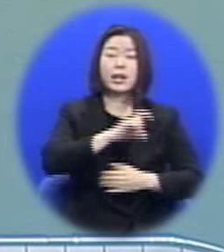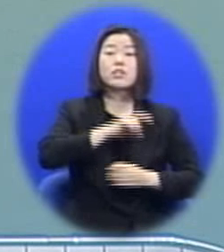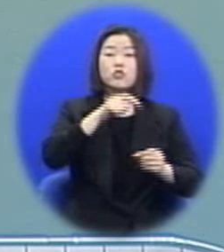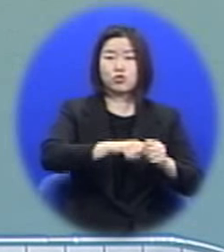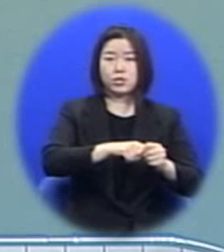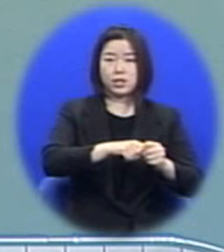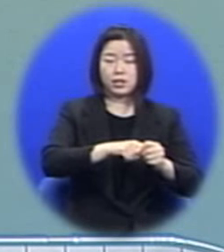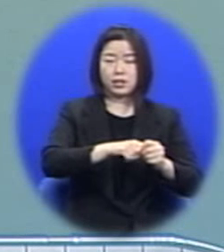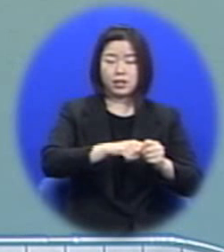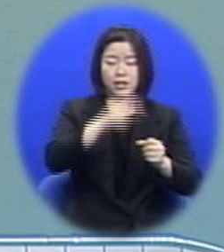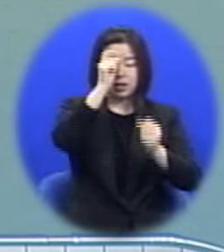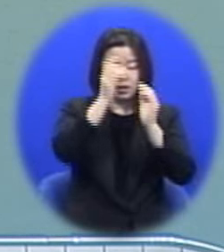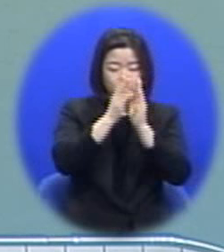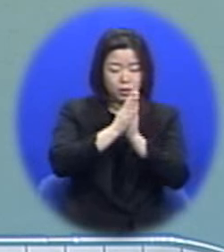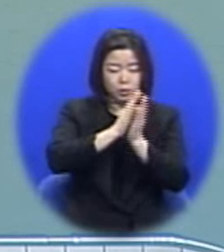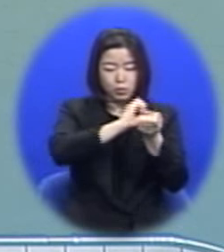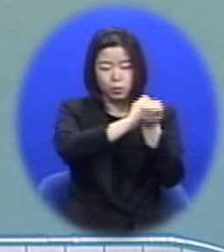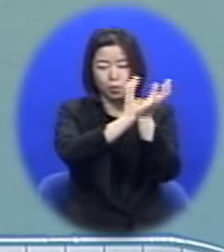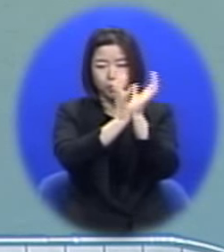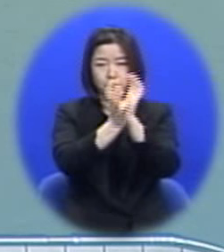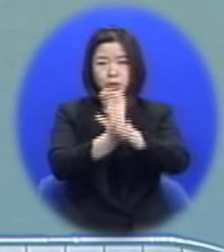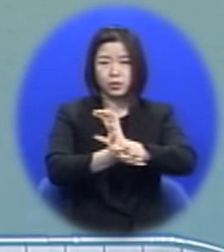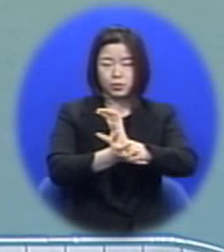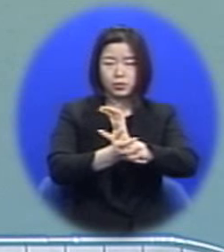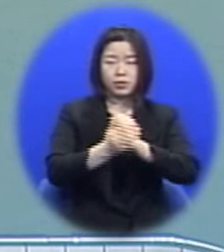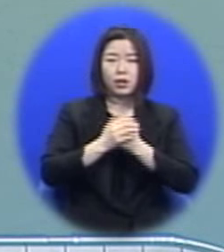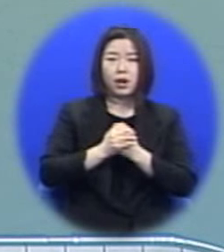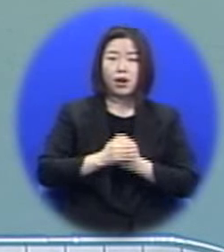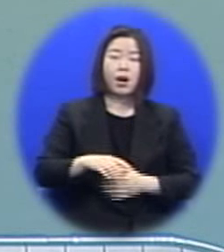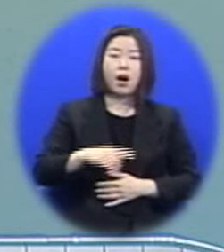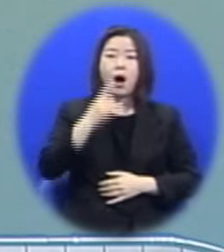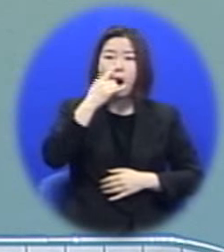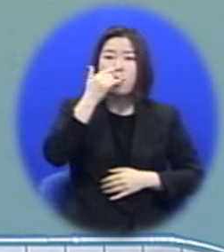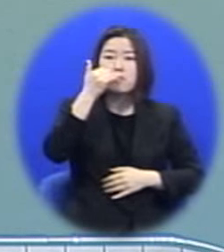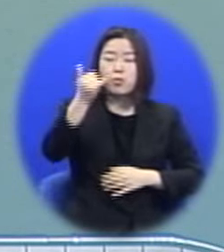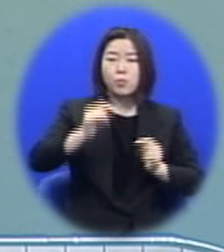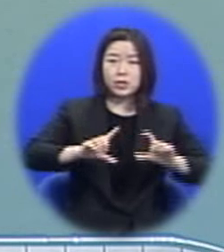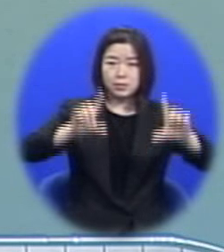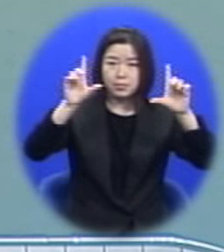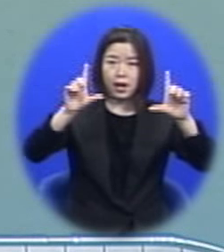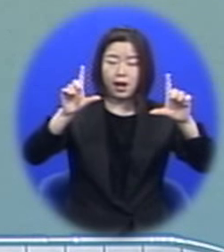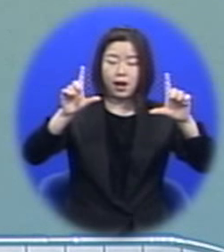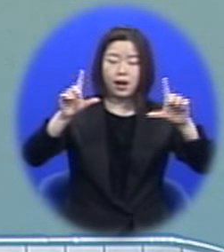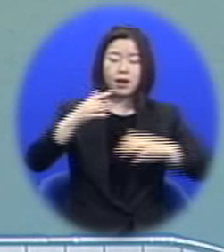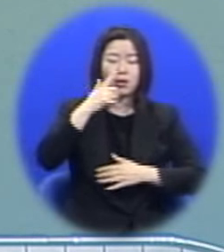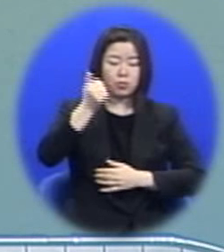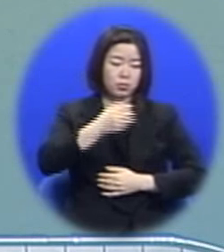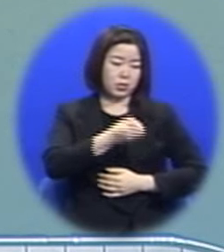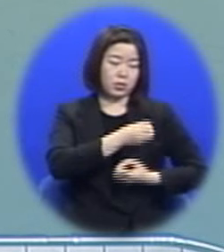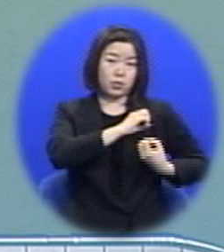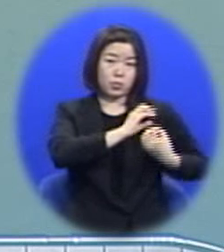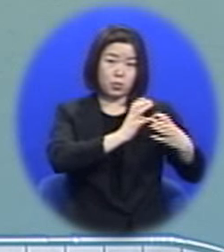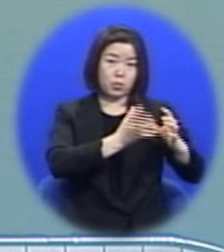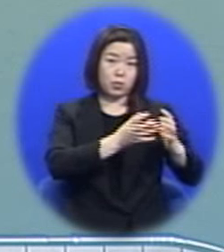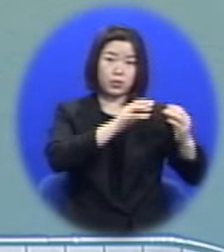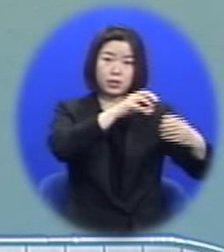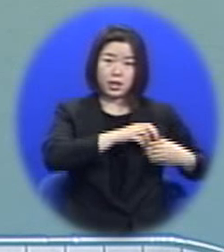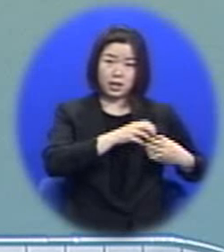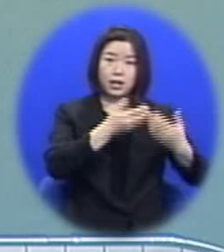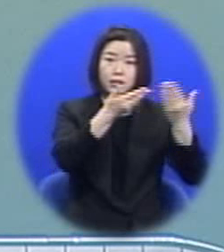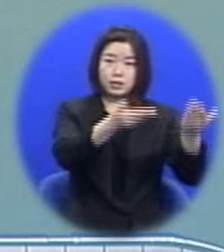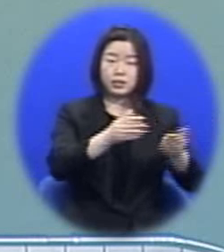꽃피우는 카네이션. 어버이날에 부모님의 가슴에 카네이션 한 송이 달아드리는데